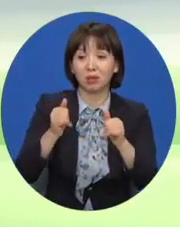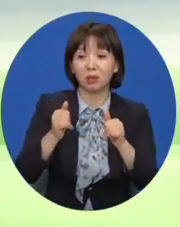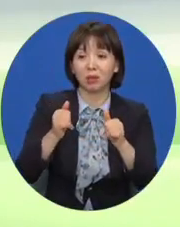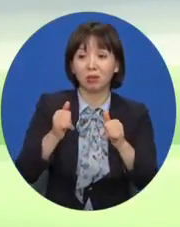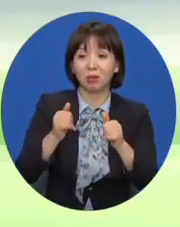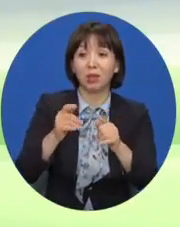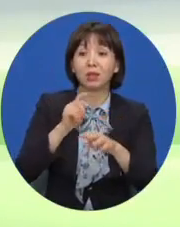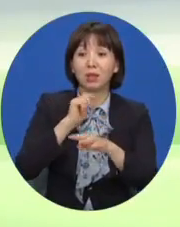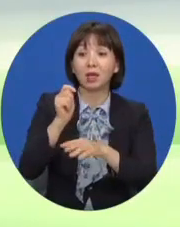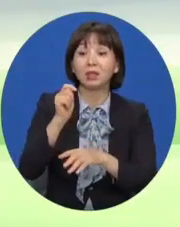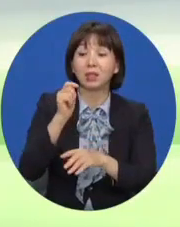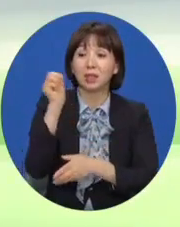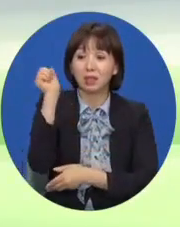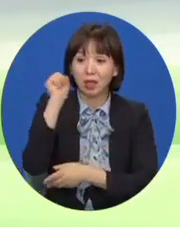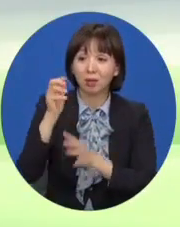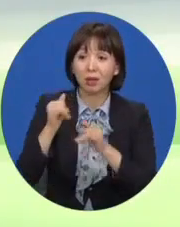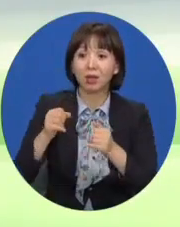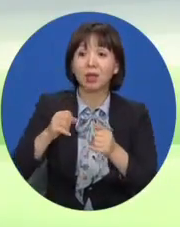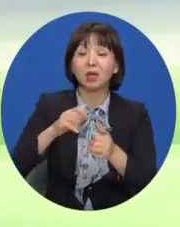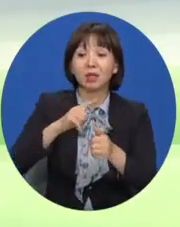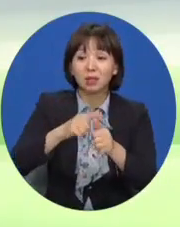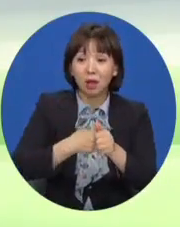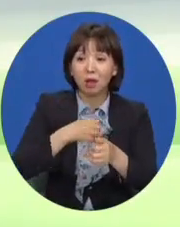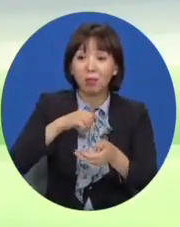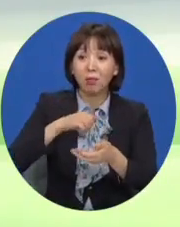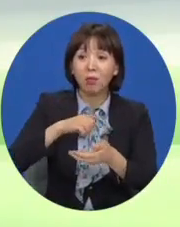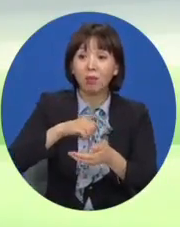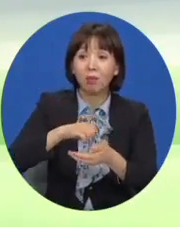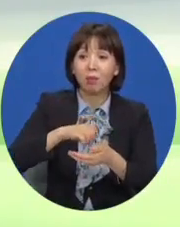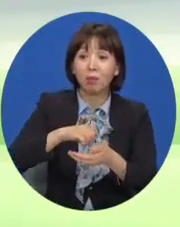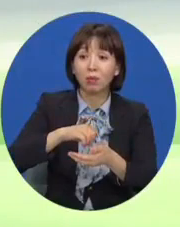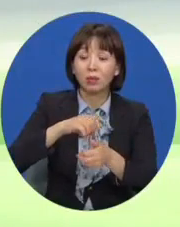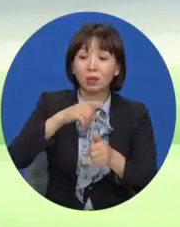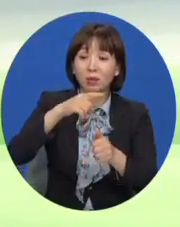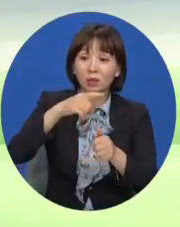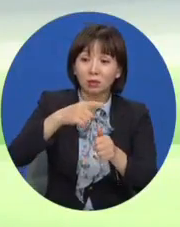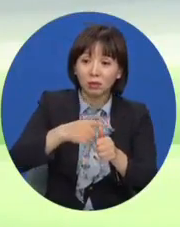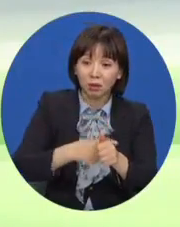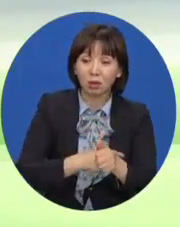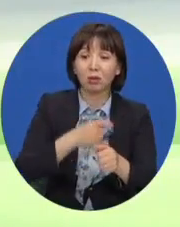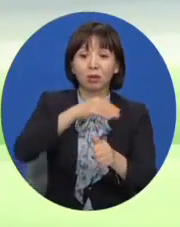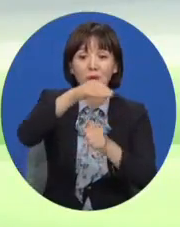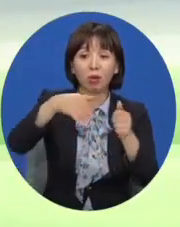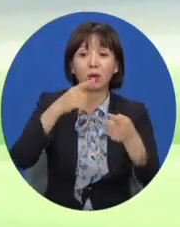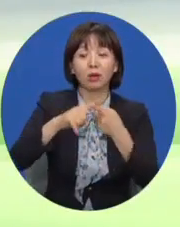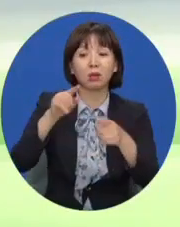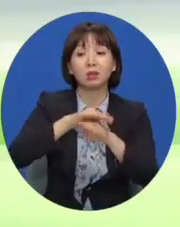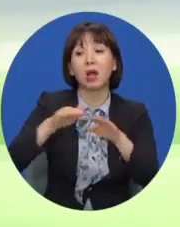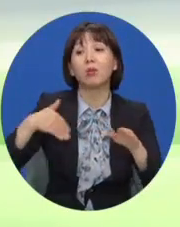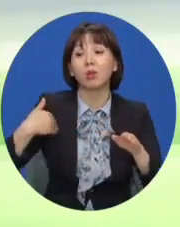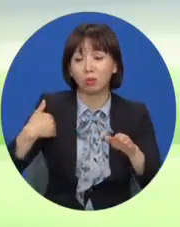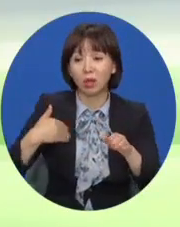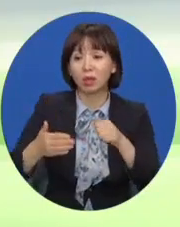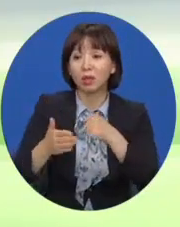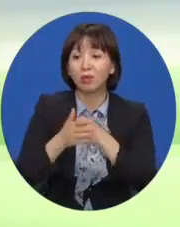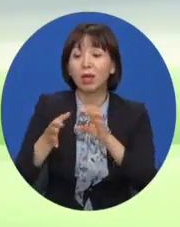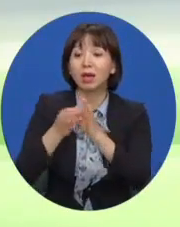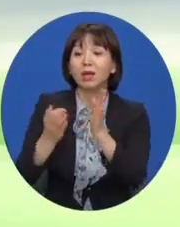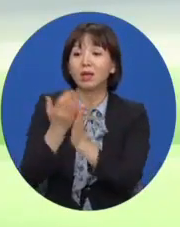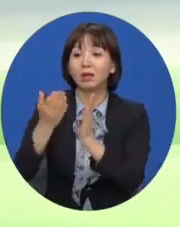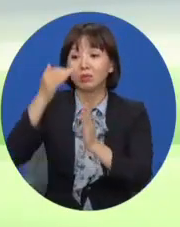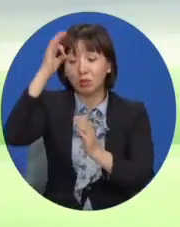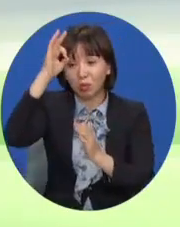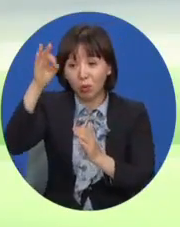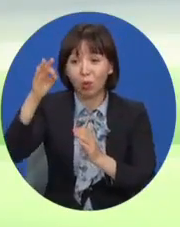얘기가 자양령당은 빵집이 있습니까? 이 정도인데 우리 제천 시민도 아직 이 자양령당하고 주변을 잘 모릅니다. 그래서 의림지 보고 청풍 보고